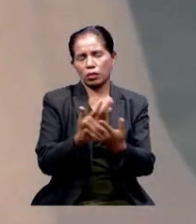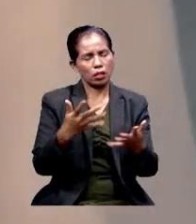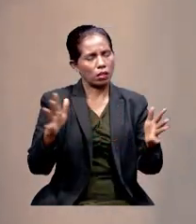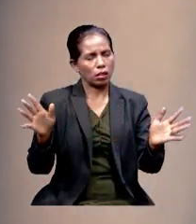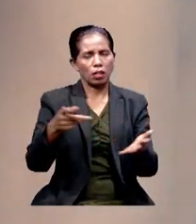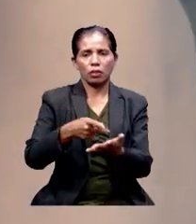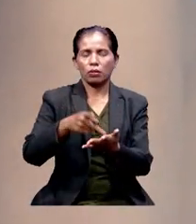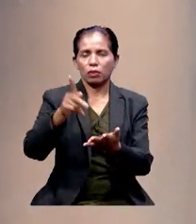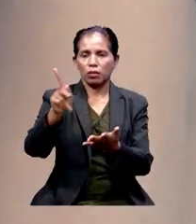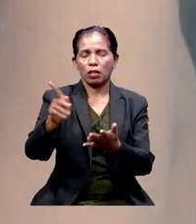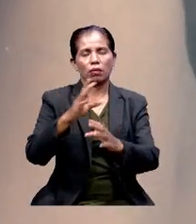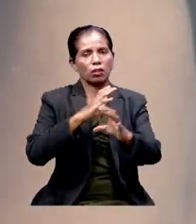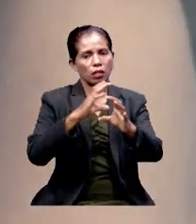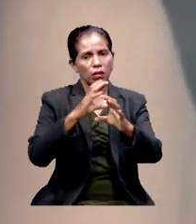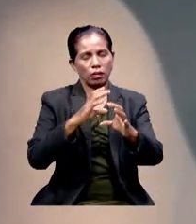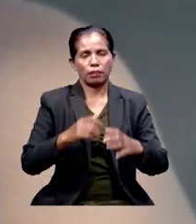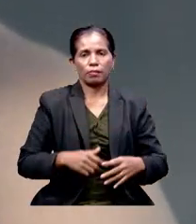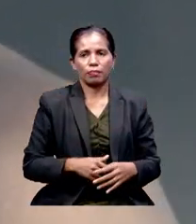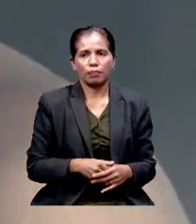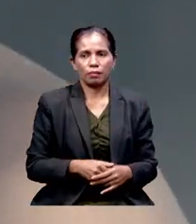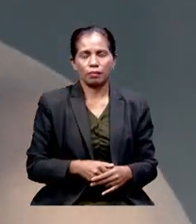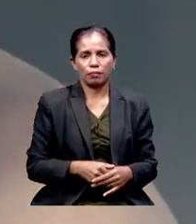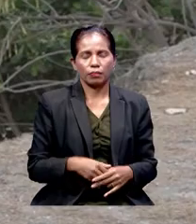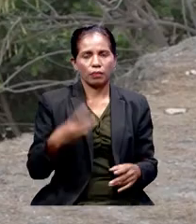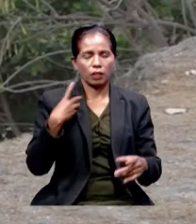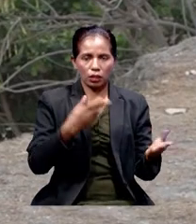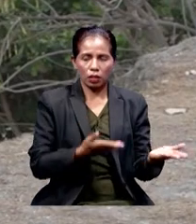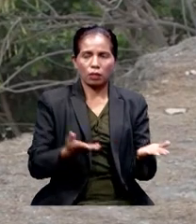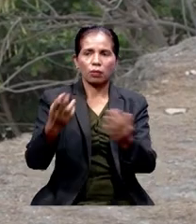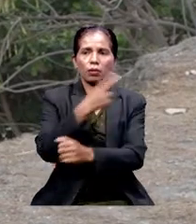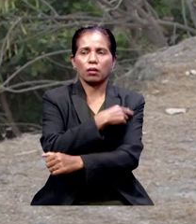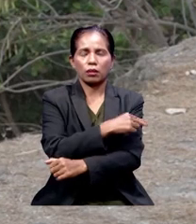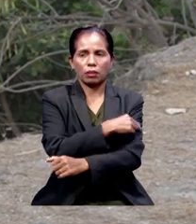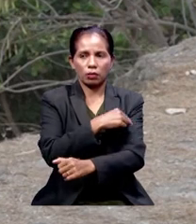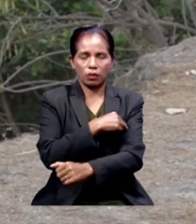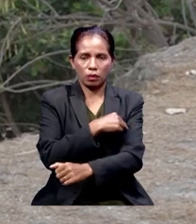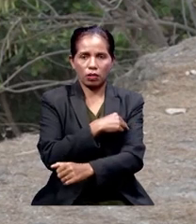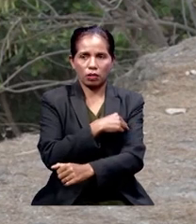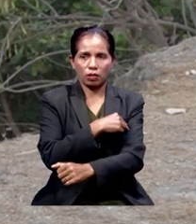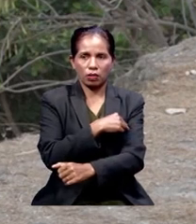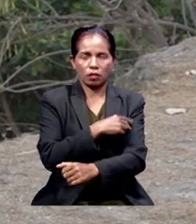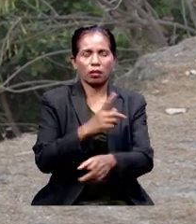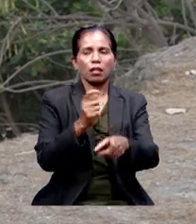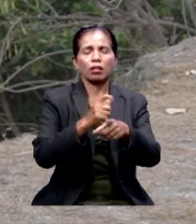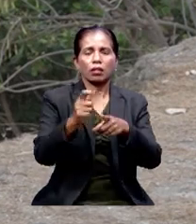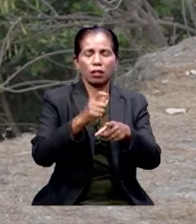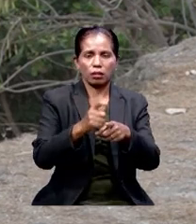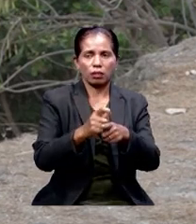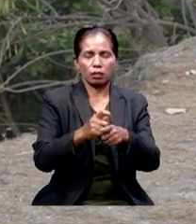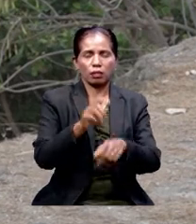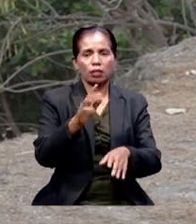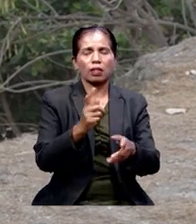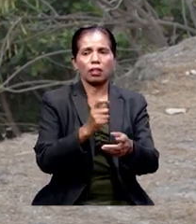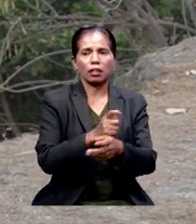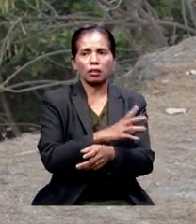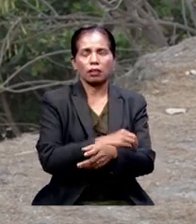selo transporte ba mai. Sen lor ba hala surat ba hospital bo ba sa terapi sen ba ba sa